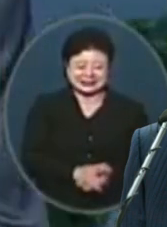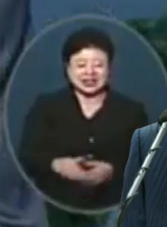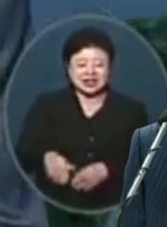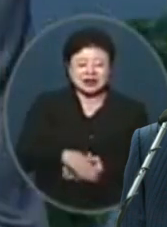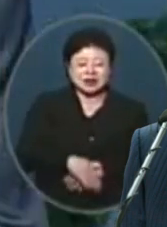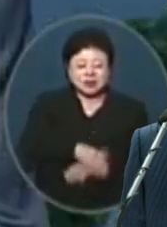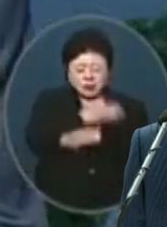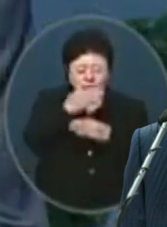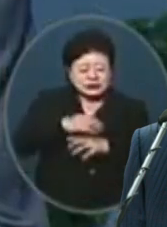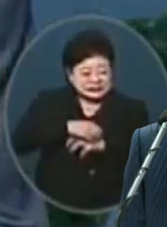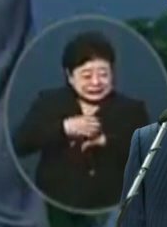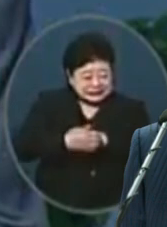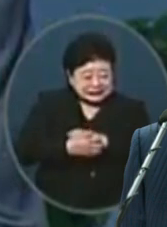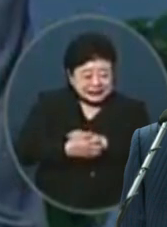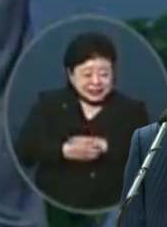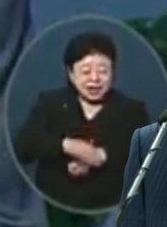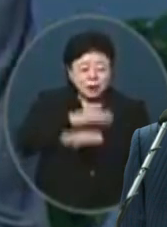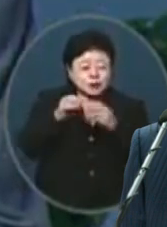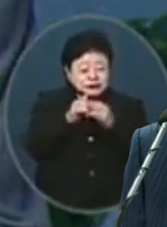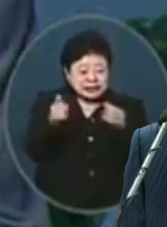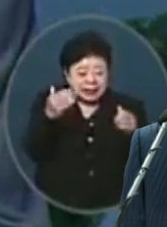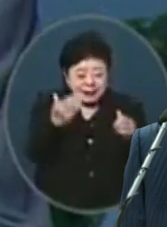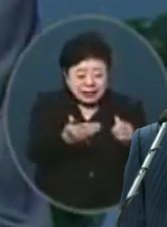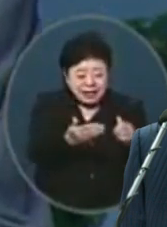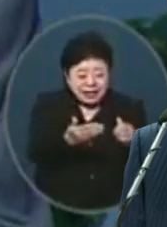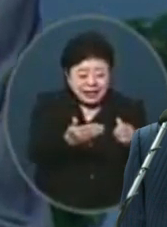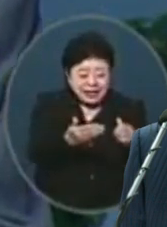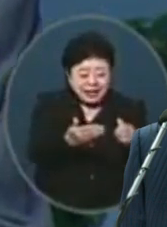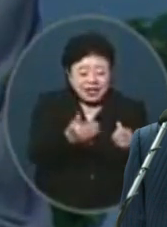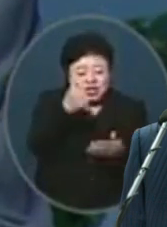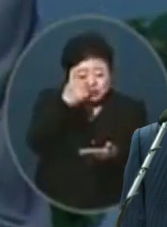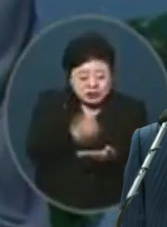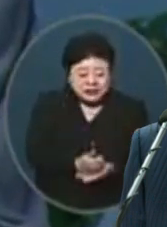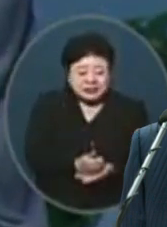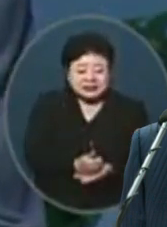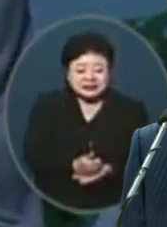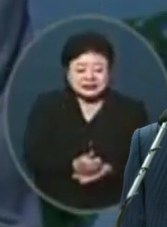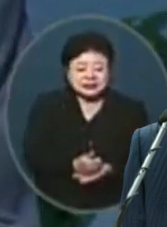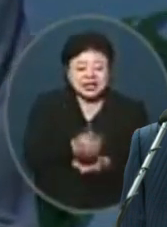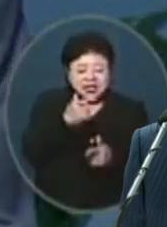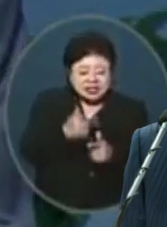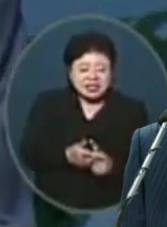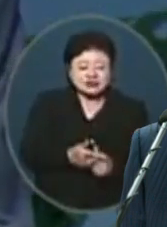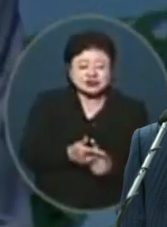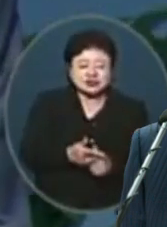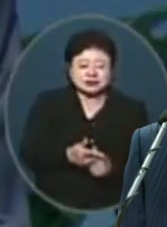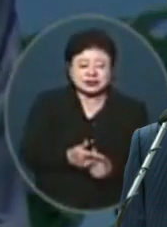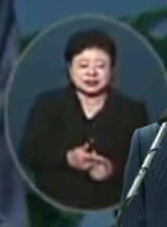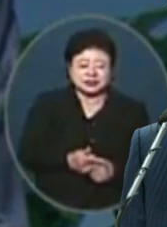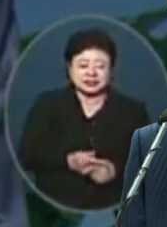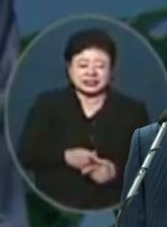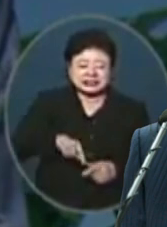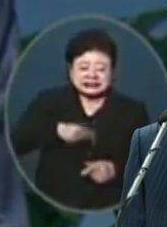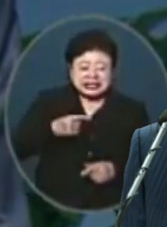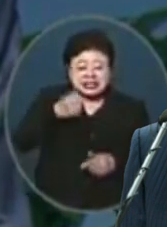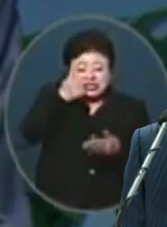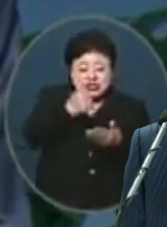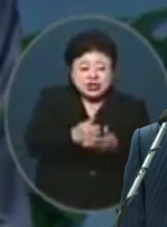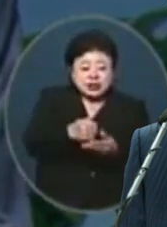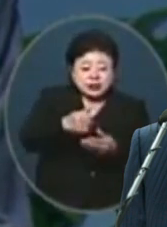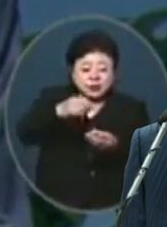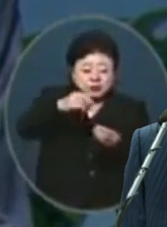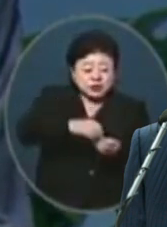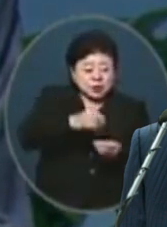온 세계 만민들의 죄를 예수님이 다 당신의 죄로 인수인계하고